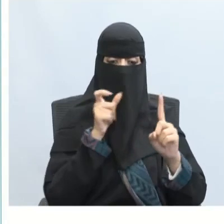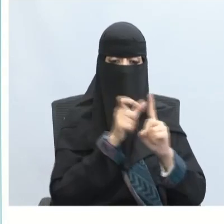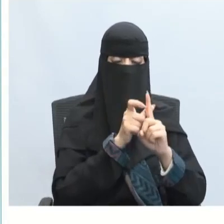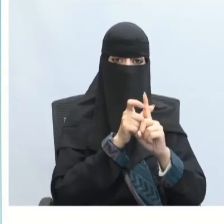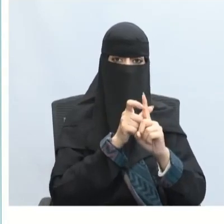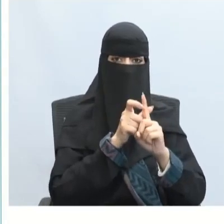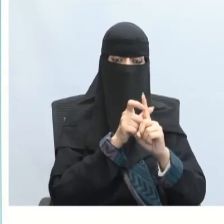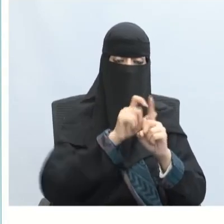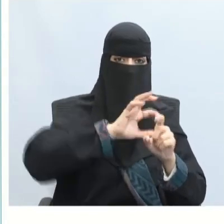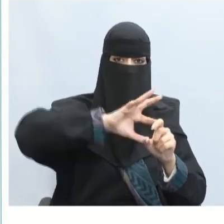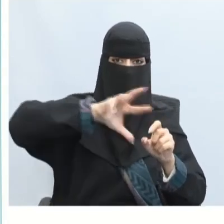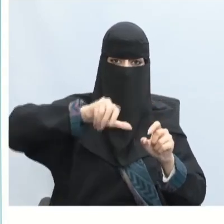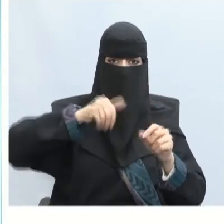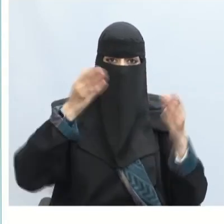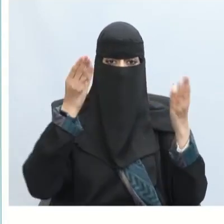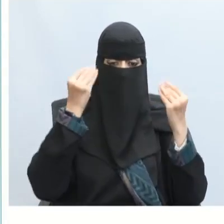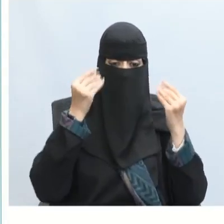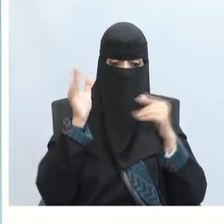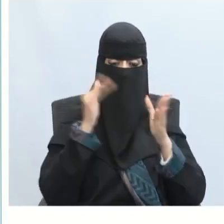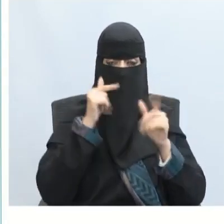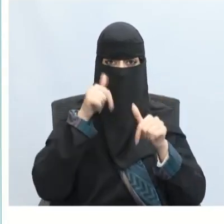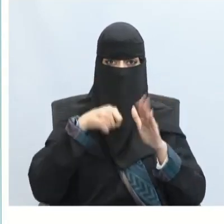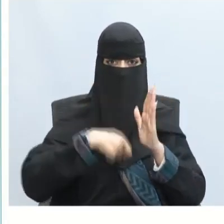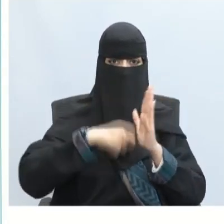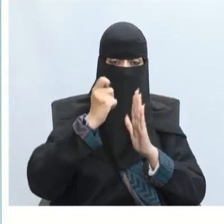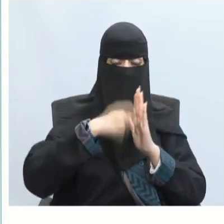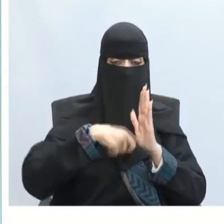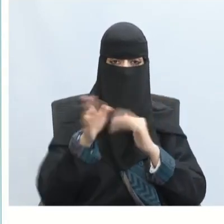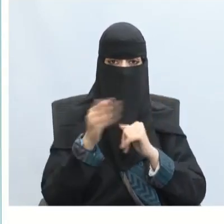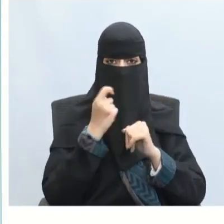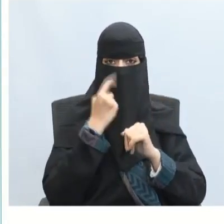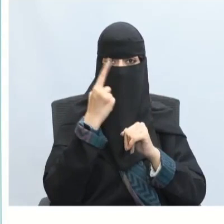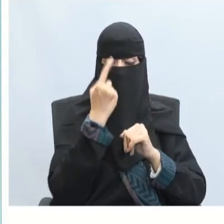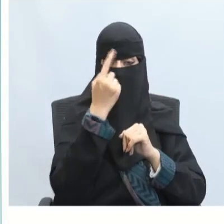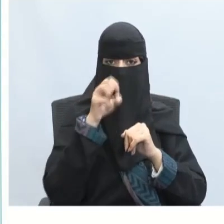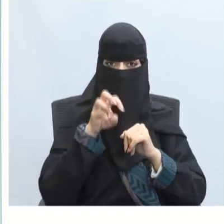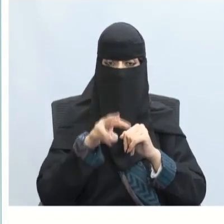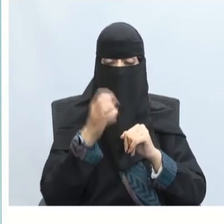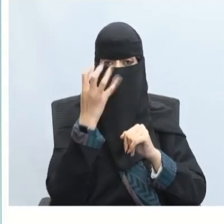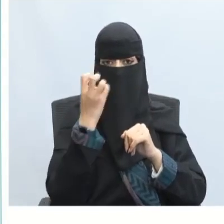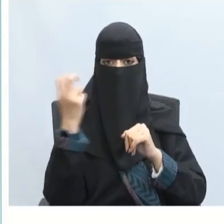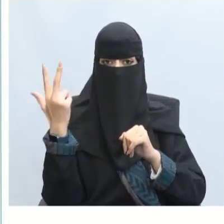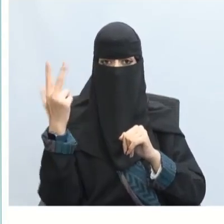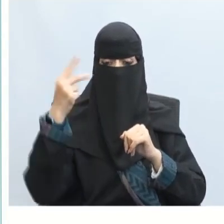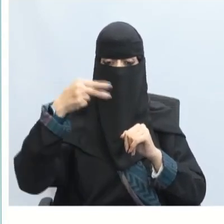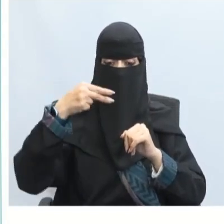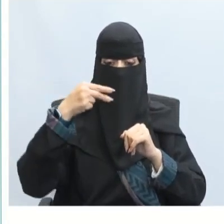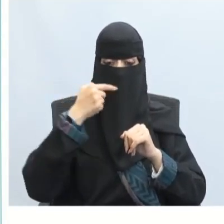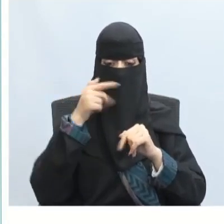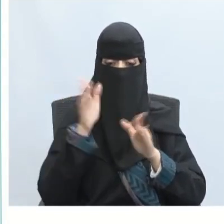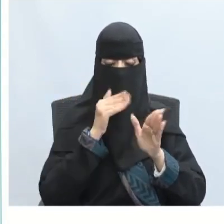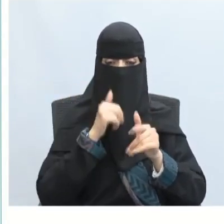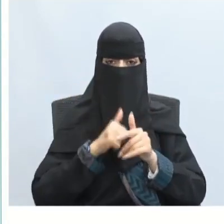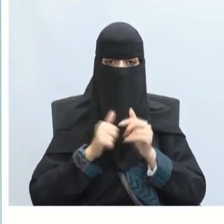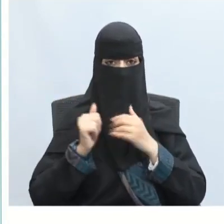مواقعهم الالكترونيه والتشهير بهم والحاق الضرر بهم واخذ صور لهم دون اذنهم